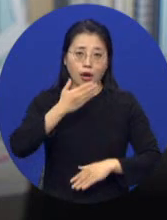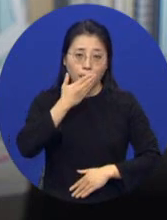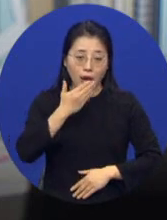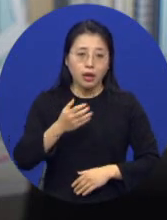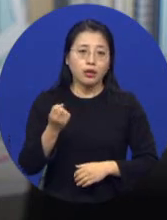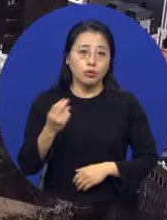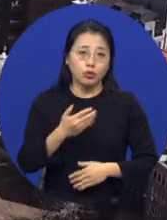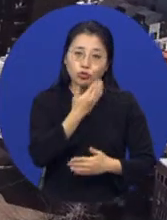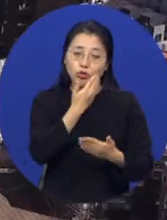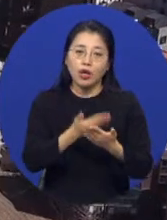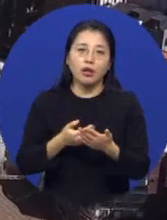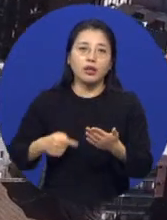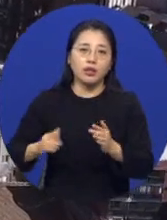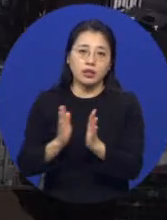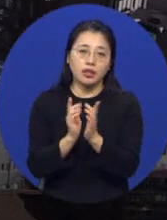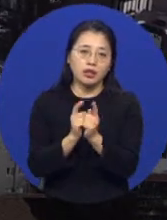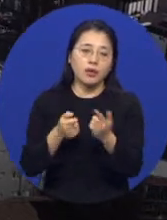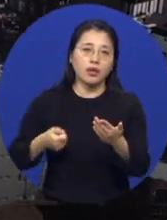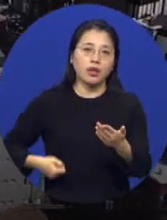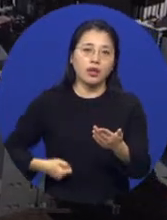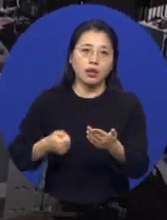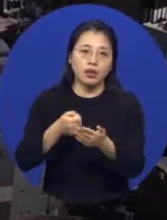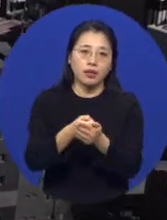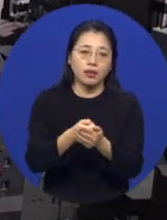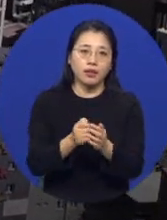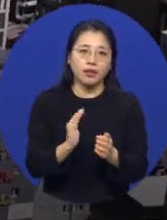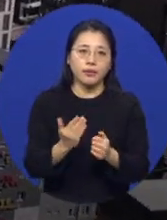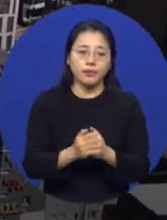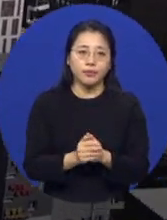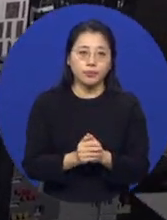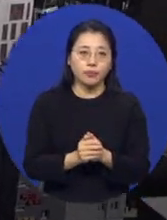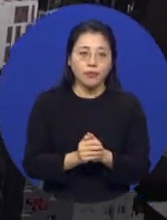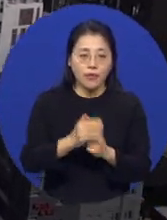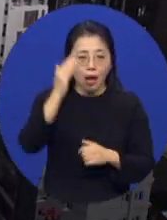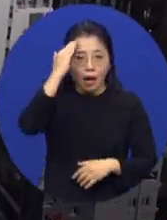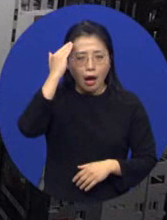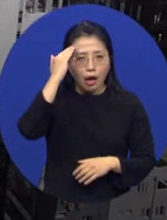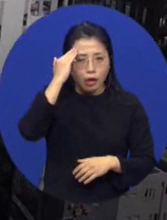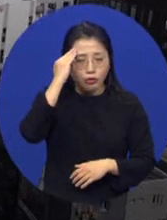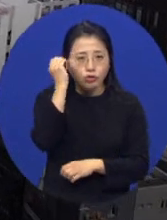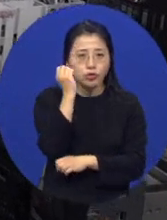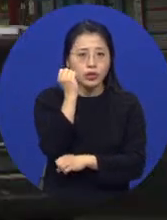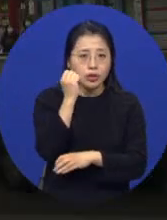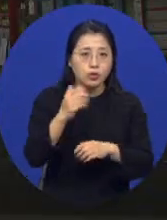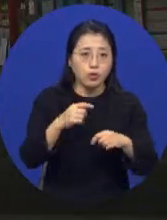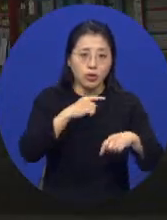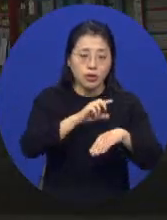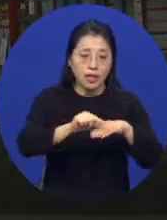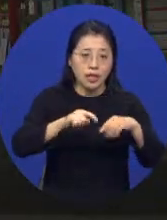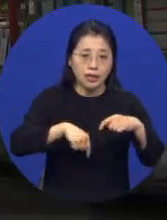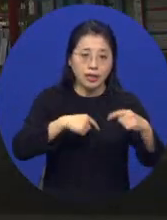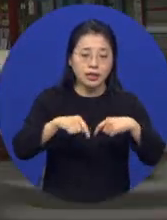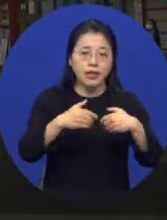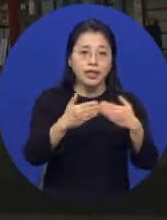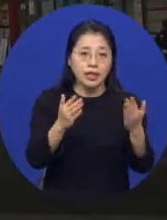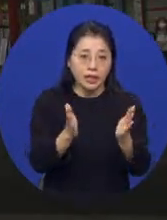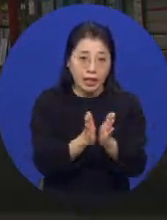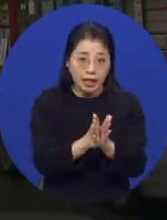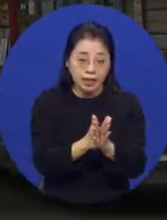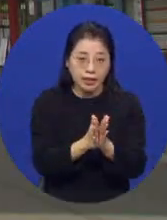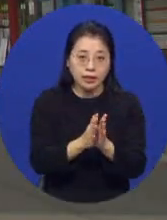결정할 수가 있게 되기 때문에 우리나라 기초자치단체의 인구수는 평균 20만명 스위스의